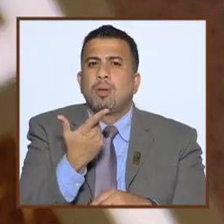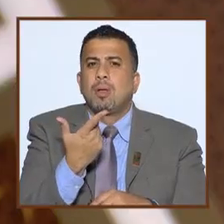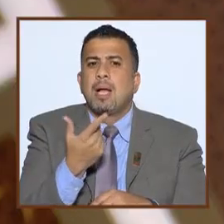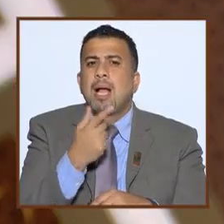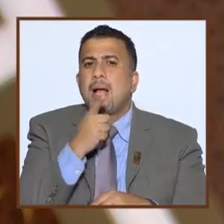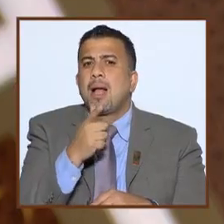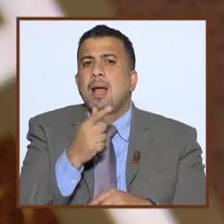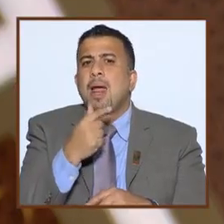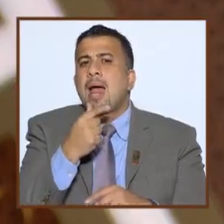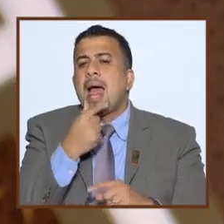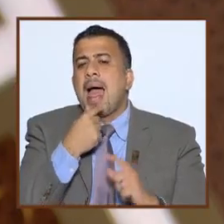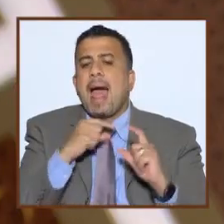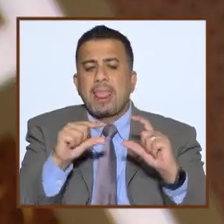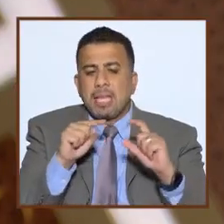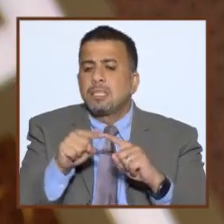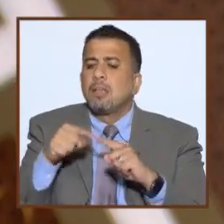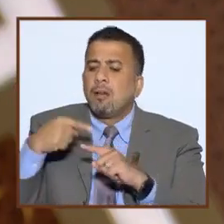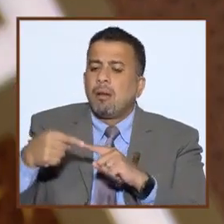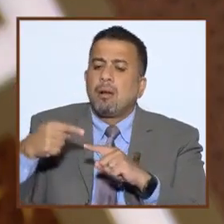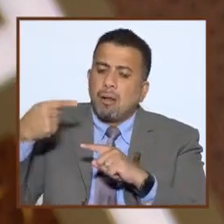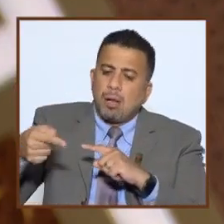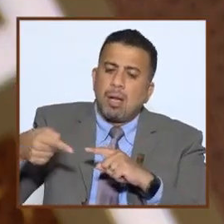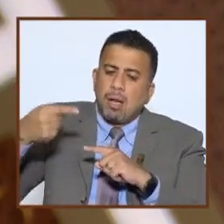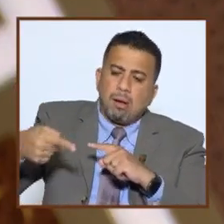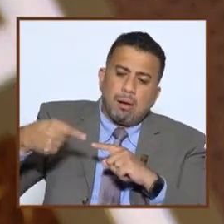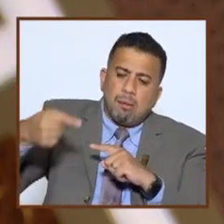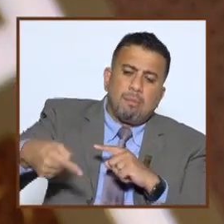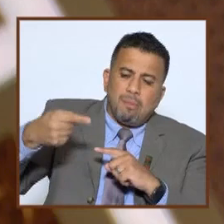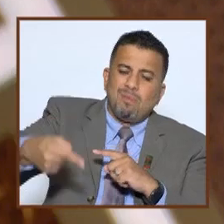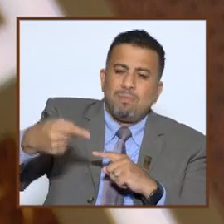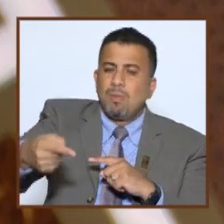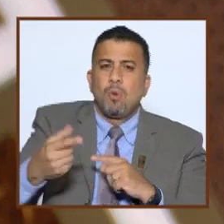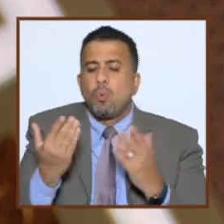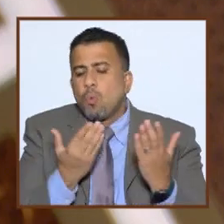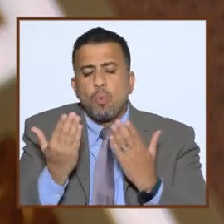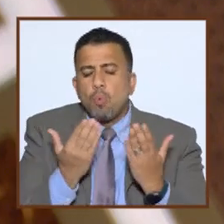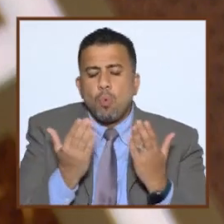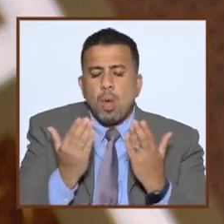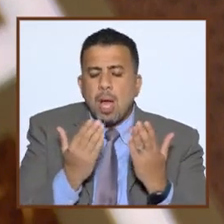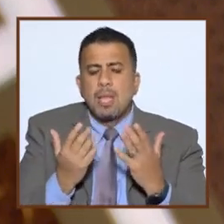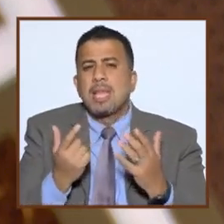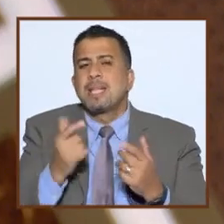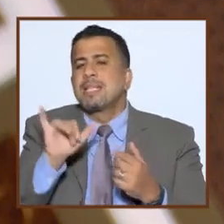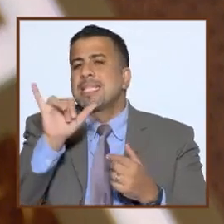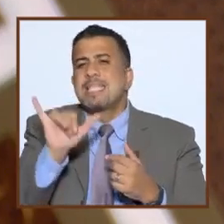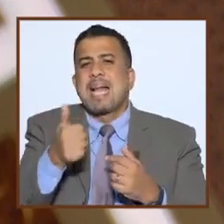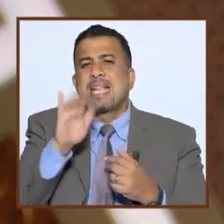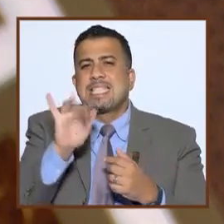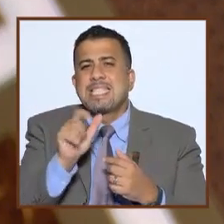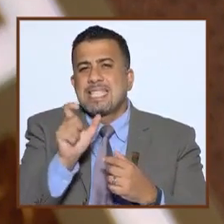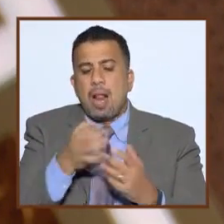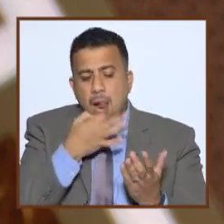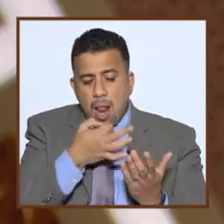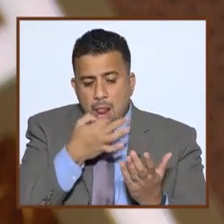حدثنا فلان عن فلان بان شخص همم استعمل او قراءه سوره يس سبع مرات كذا فحصل له وكذا